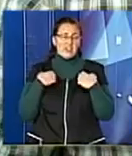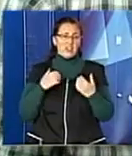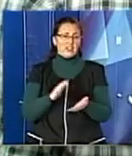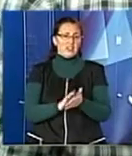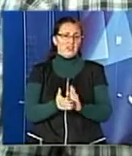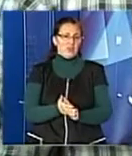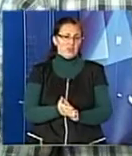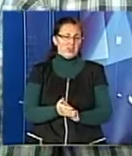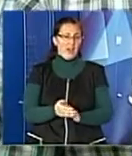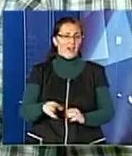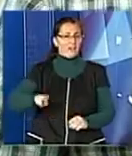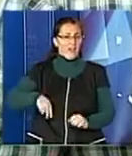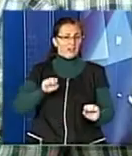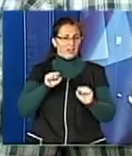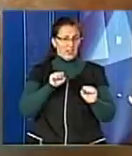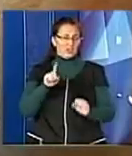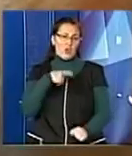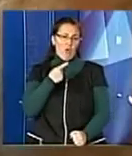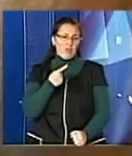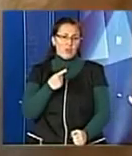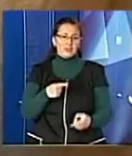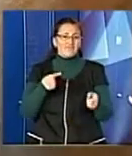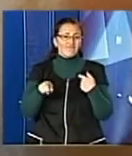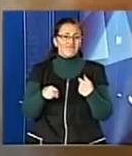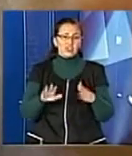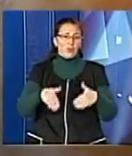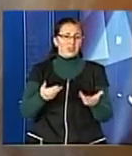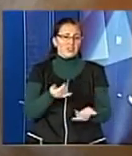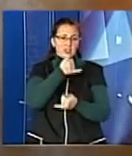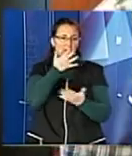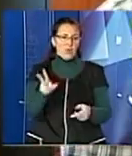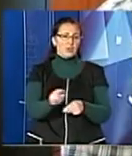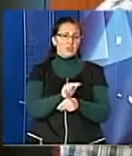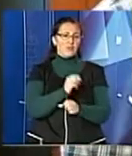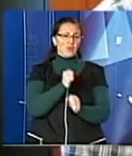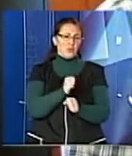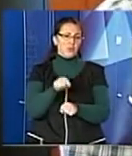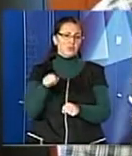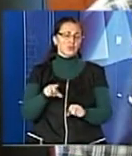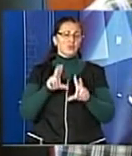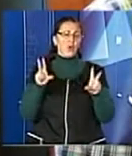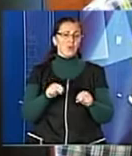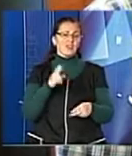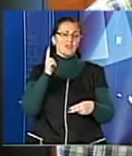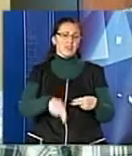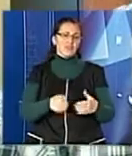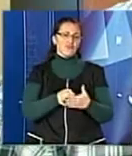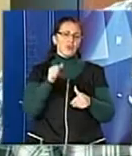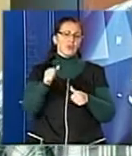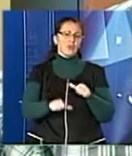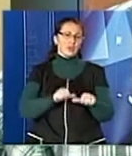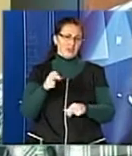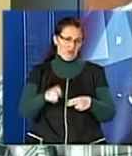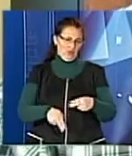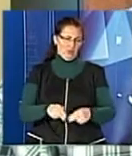студмістечка виправдовується. Альтернативи для студентів цього гуртожитку наразі немає. Ремонтні роботи тут обіцяють закінчити вже до кінця року. Там трошки